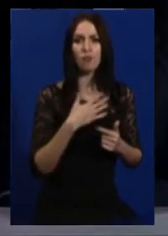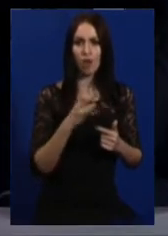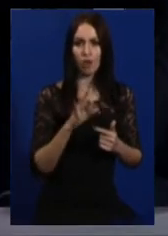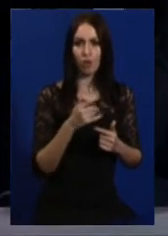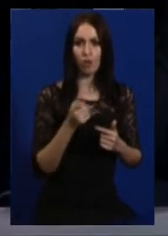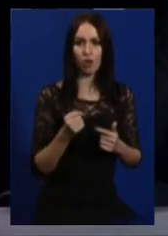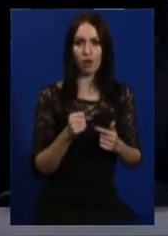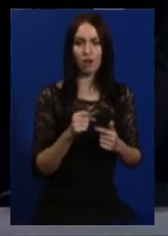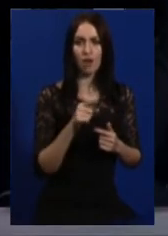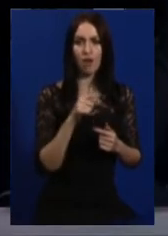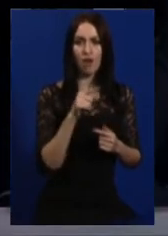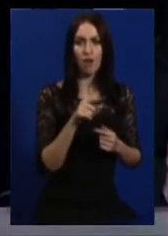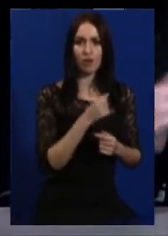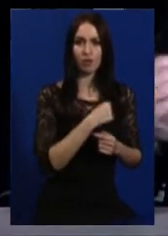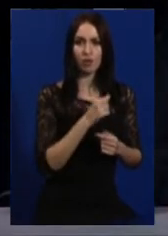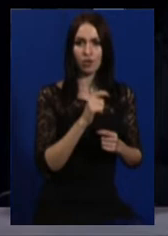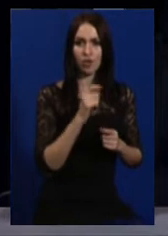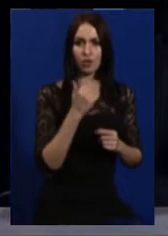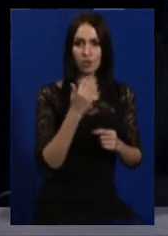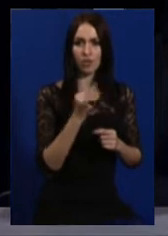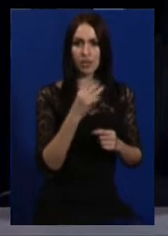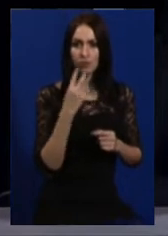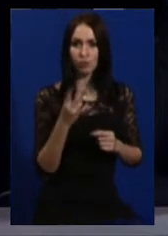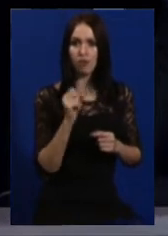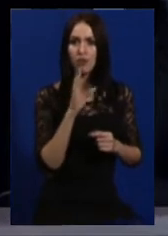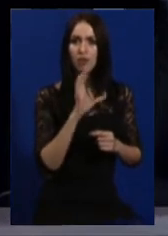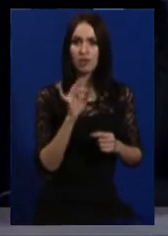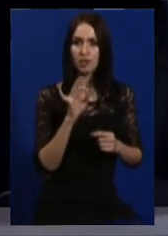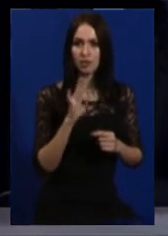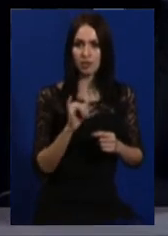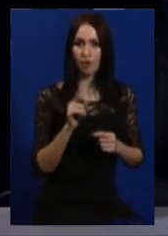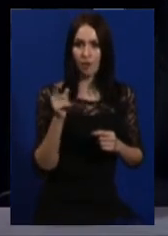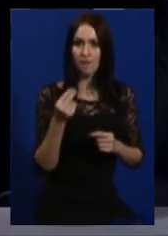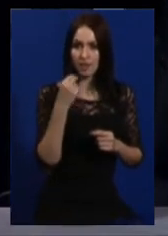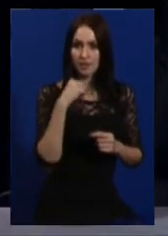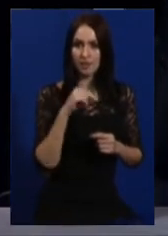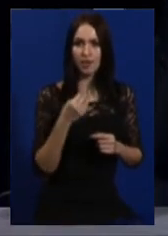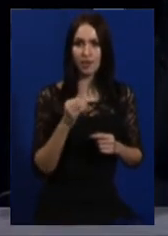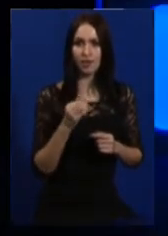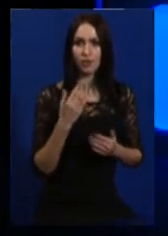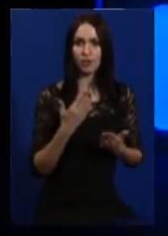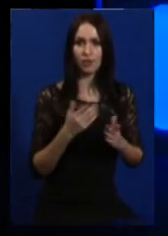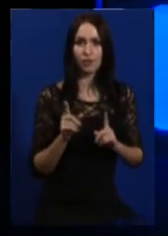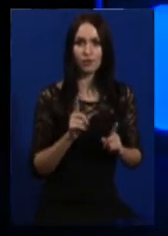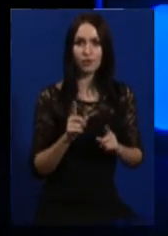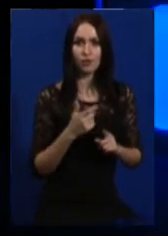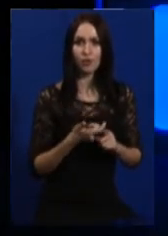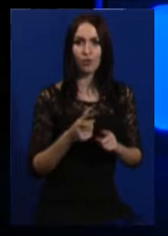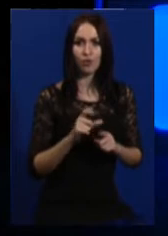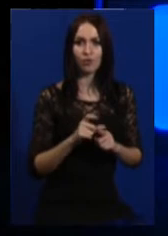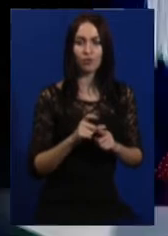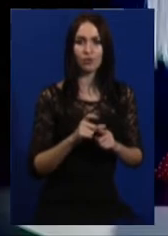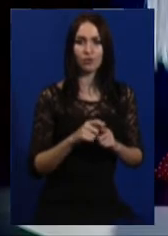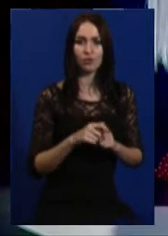говорит солдат и смотрит на санитарку вы ее съели очень хорошо ждать еще